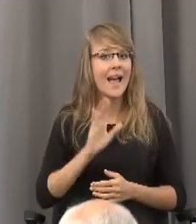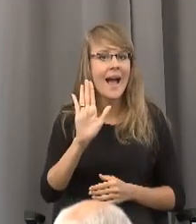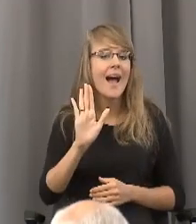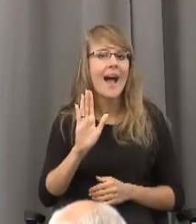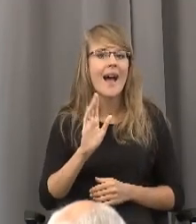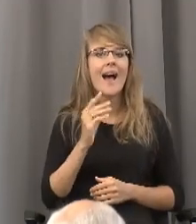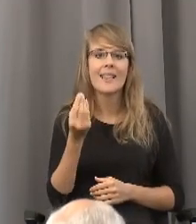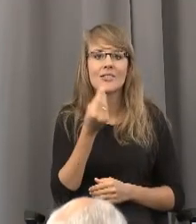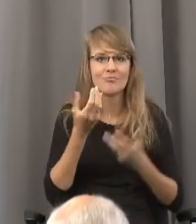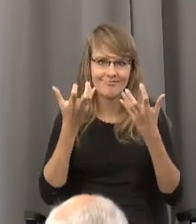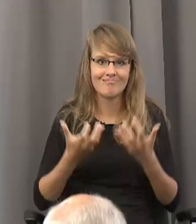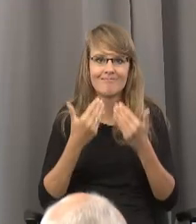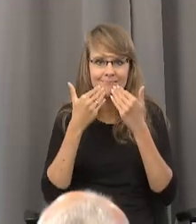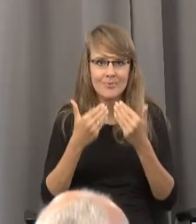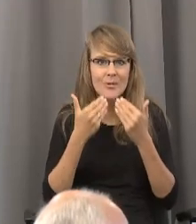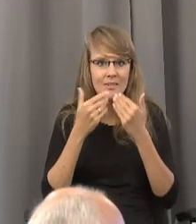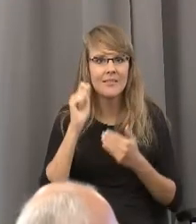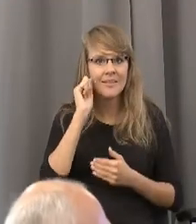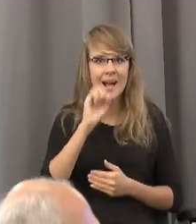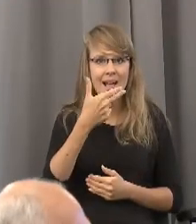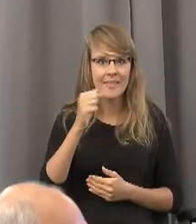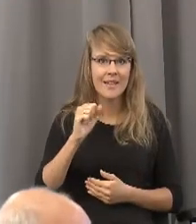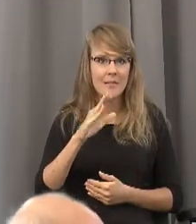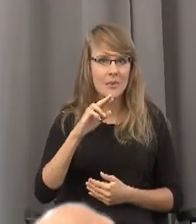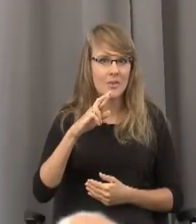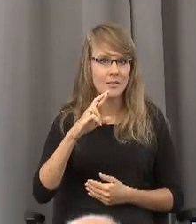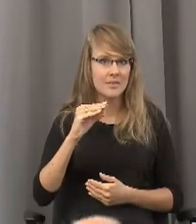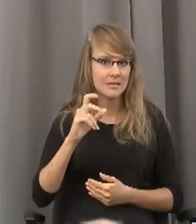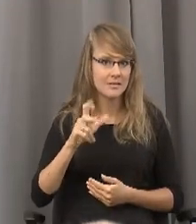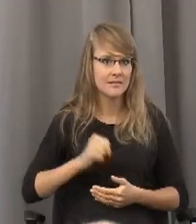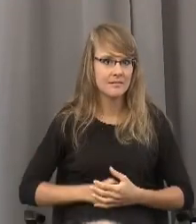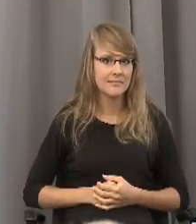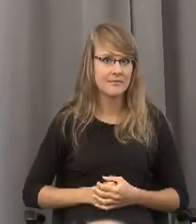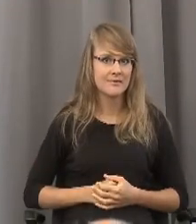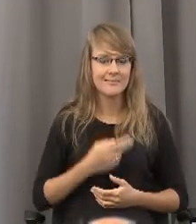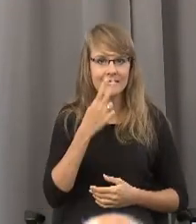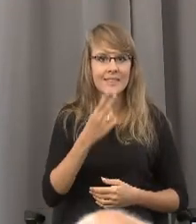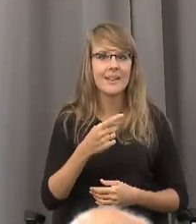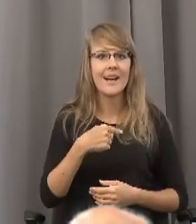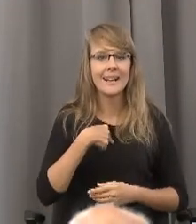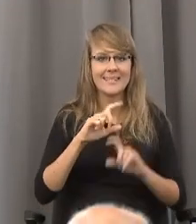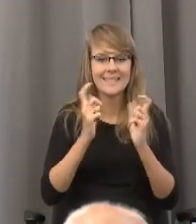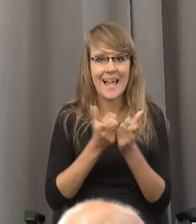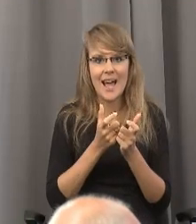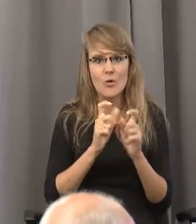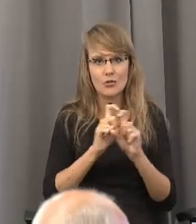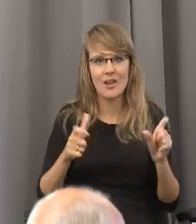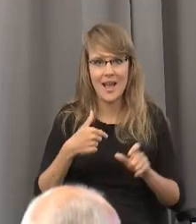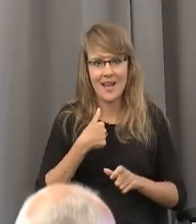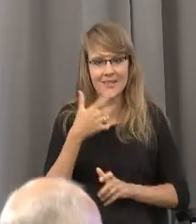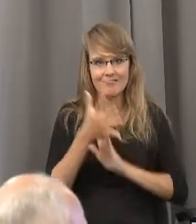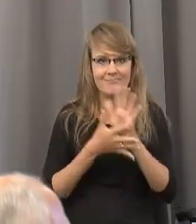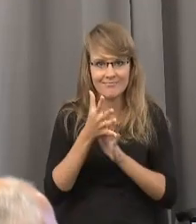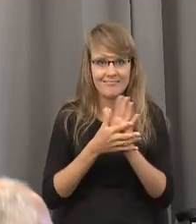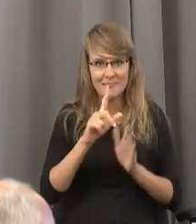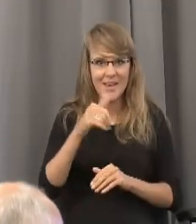wcześniej podziękować pani Annie Boreckiej, która, jak państwo zauważyliście, cały czas tłumaczy nasze wystąpienia na polski